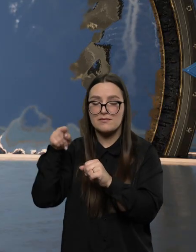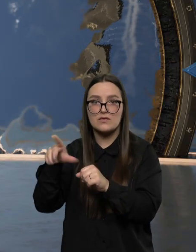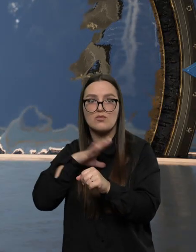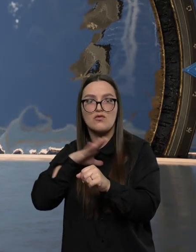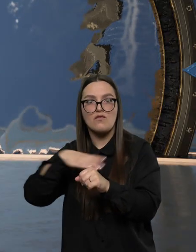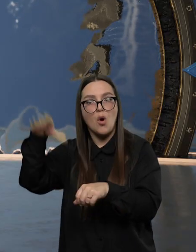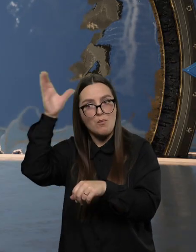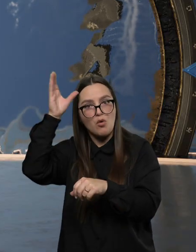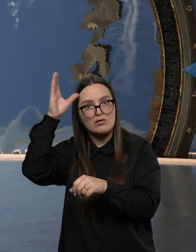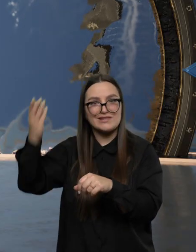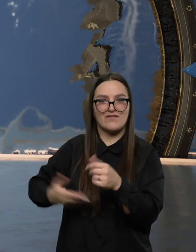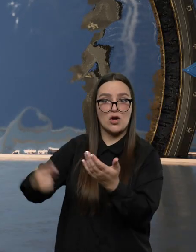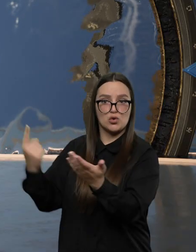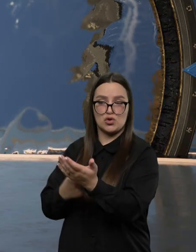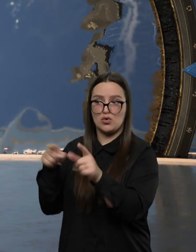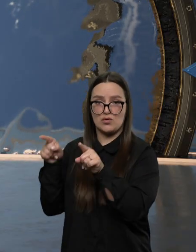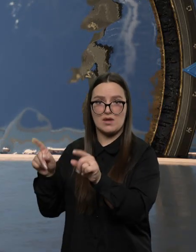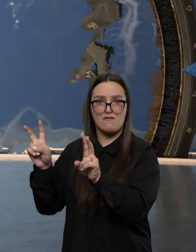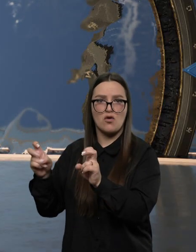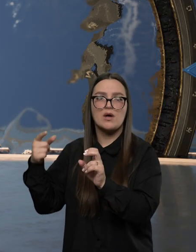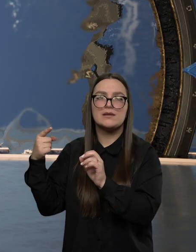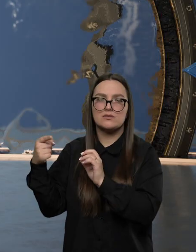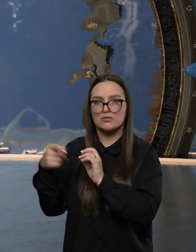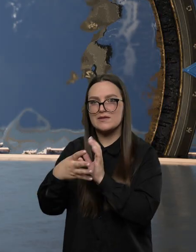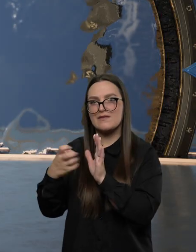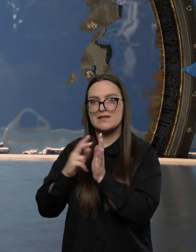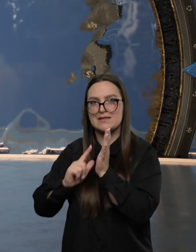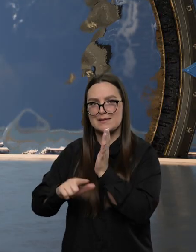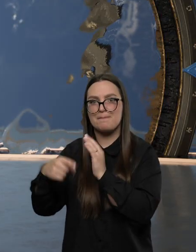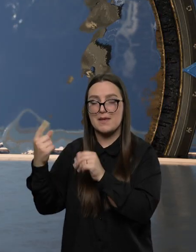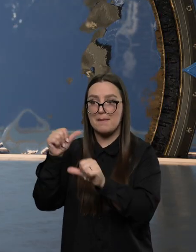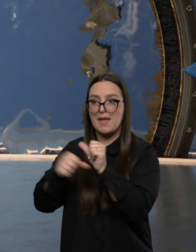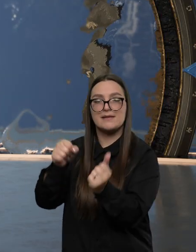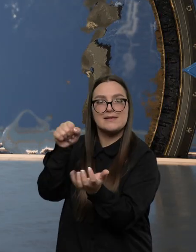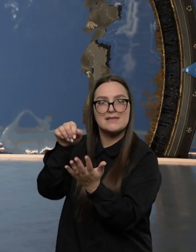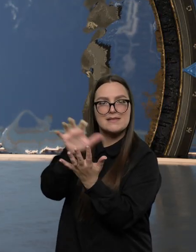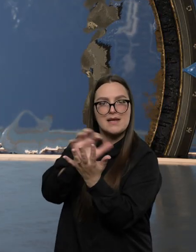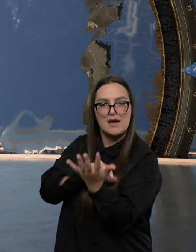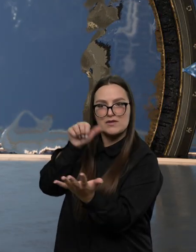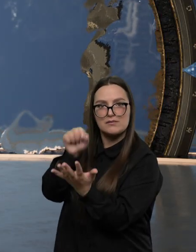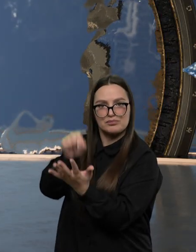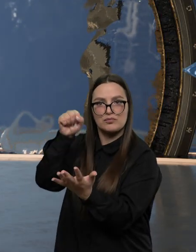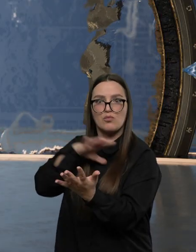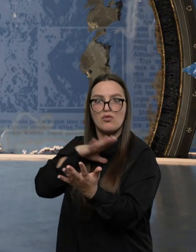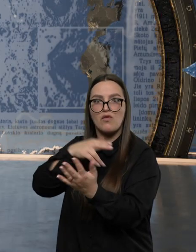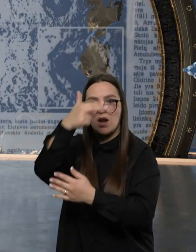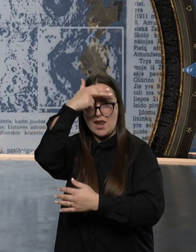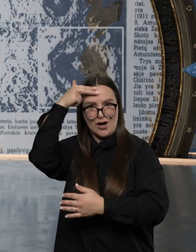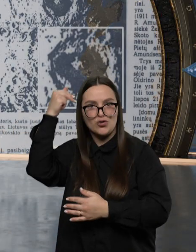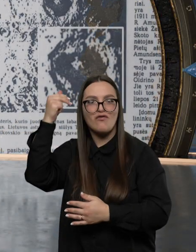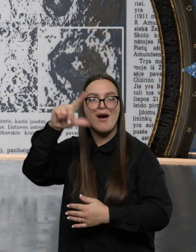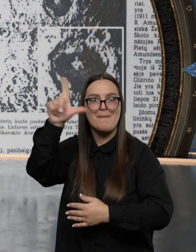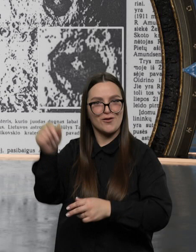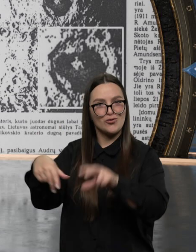mokslo ir gyvenimo žurnale 71 metais netgi straipsnį atspausdino, archyvose, aišku, galima rasti, pavadinta